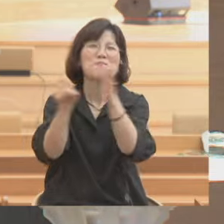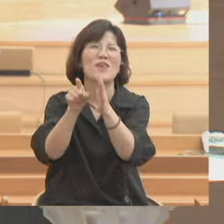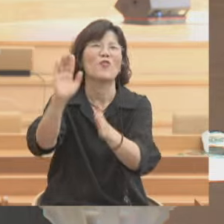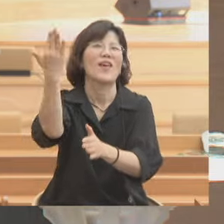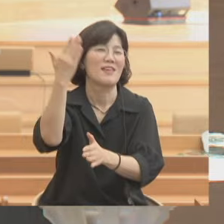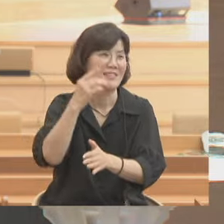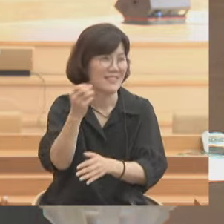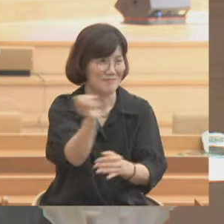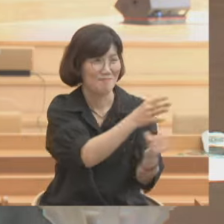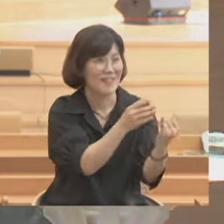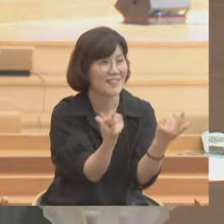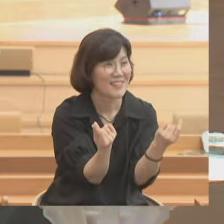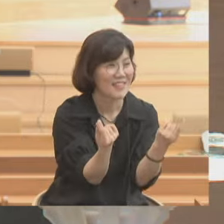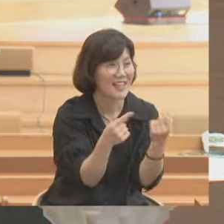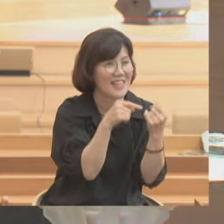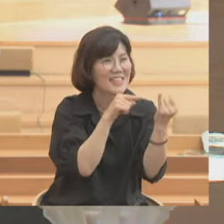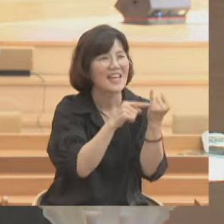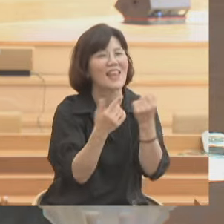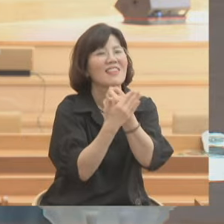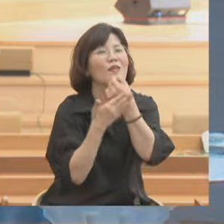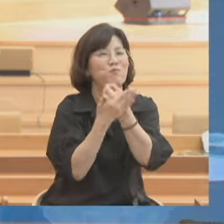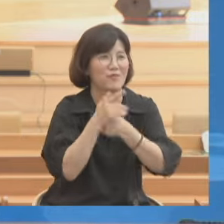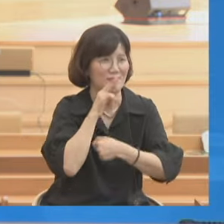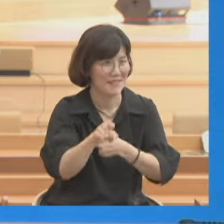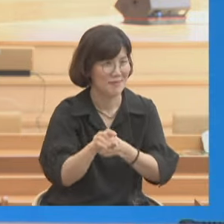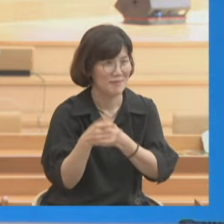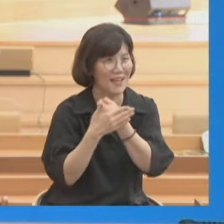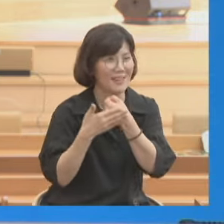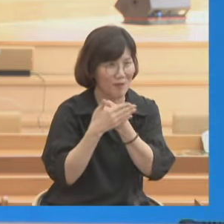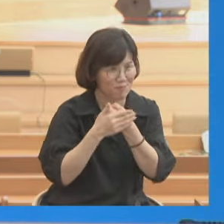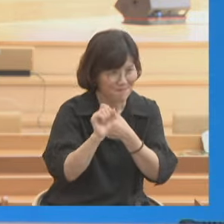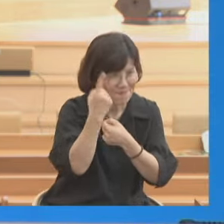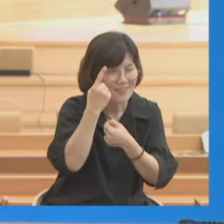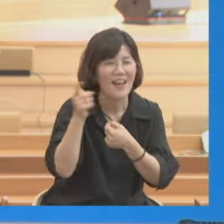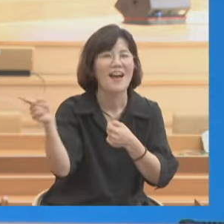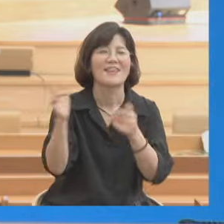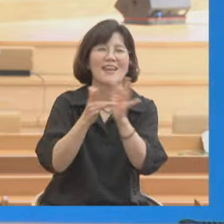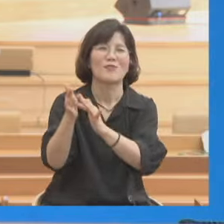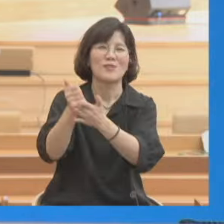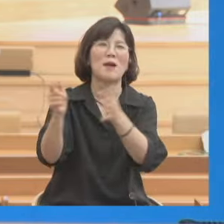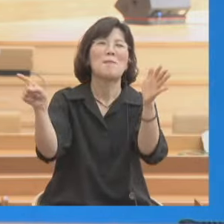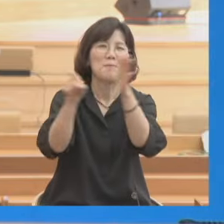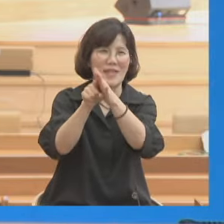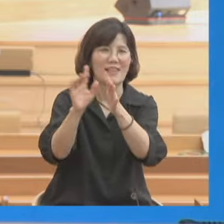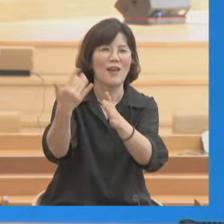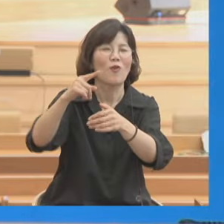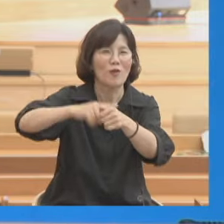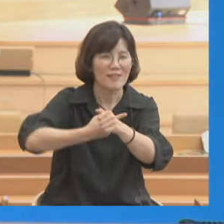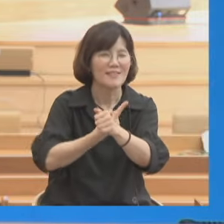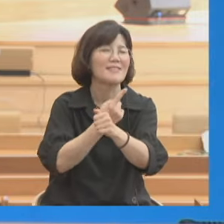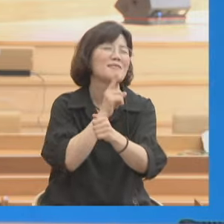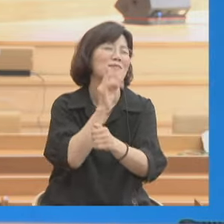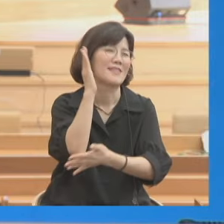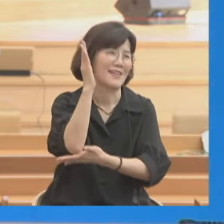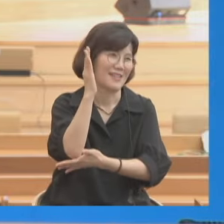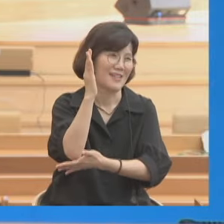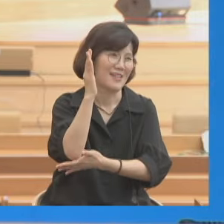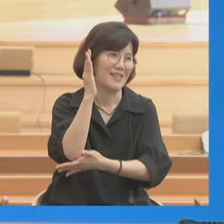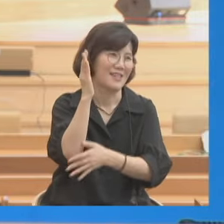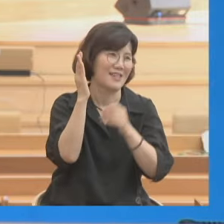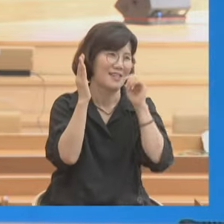얘기잖아요. 덕분에 우리가 정말 그분을 만났고 그분을 믿게 되었다.